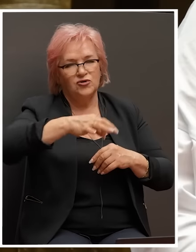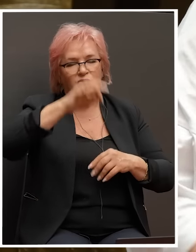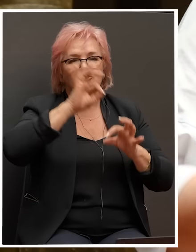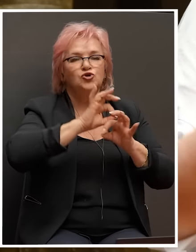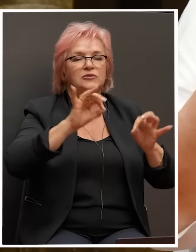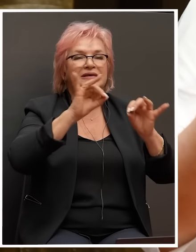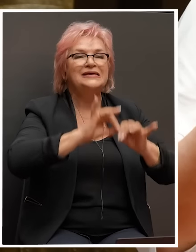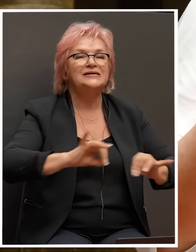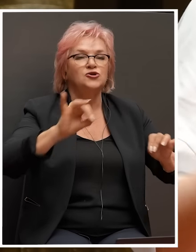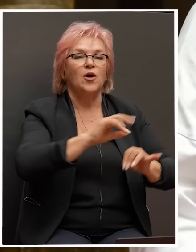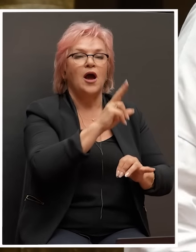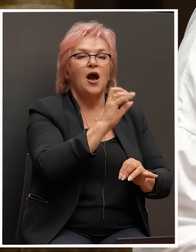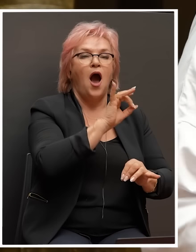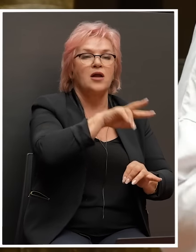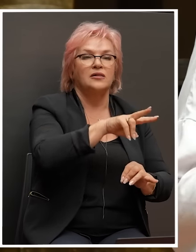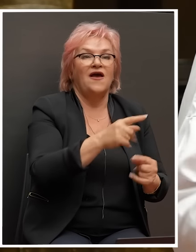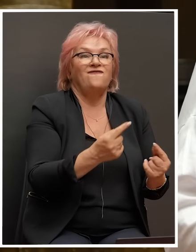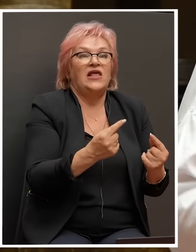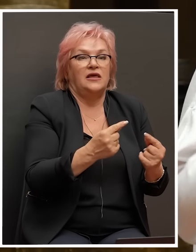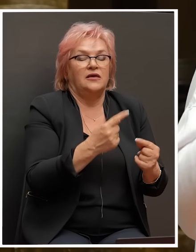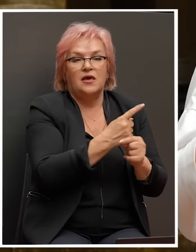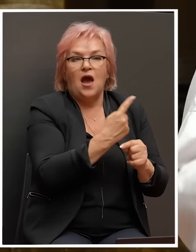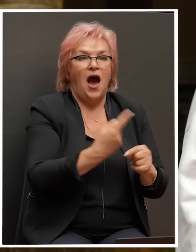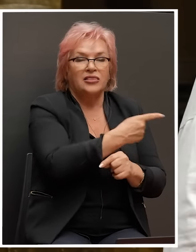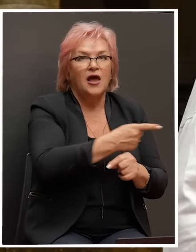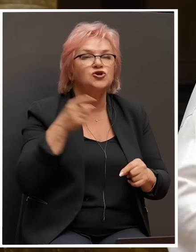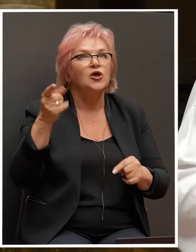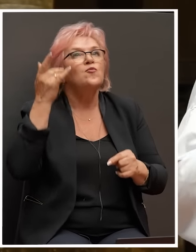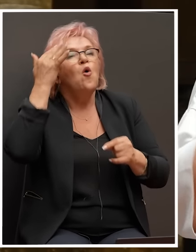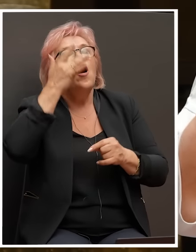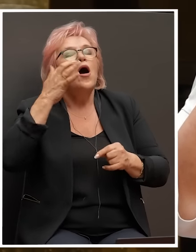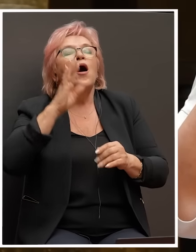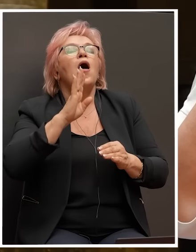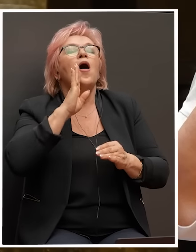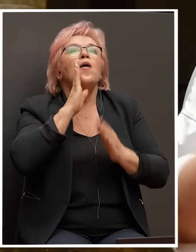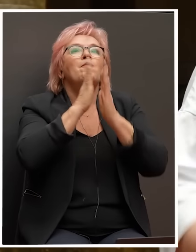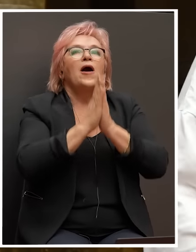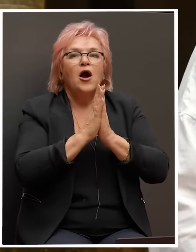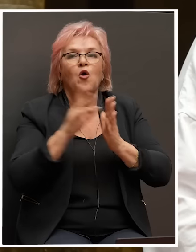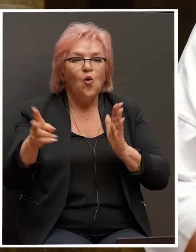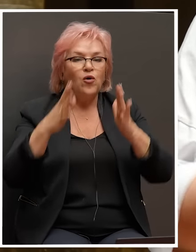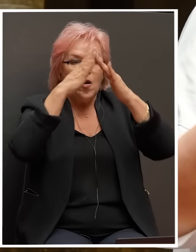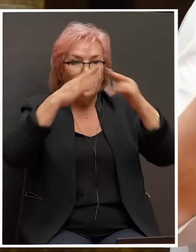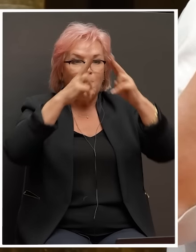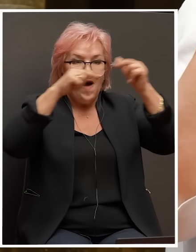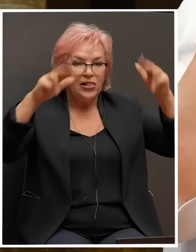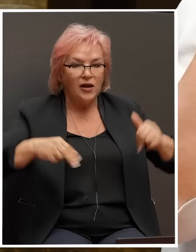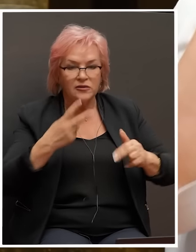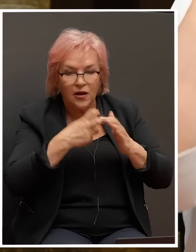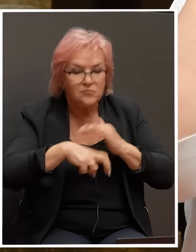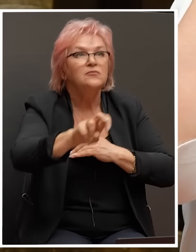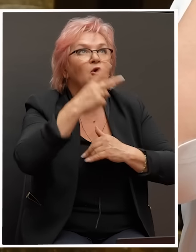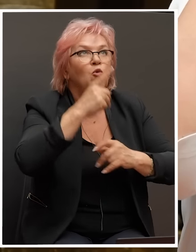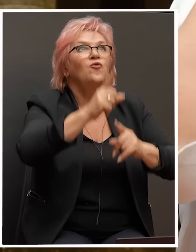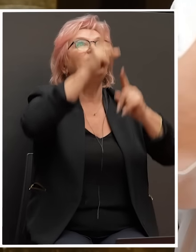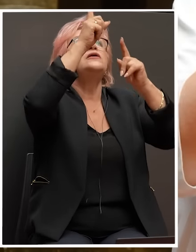чудесную историю про Карла Великого, который однажды приснилась Богородица, он вышел из палатки и увидел на